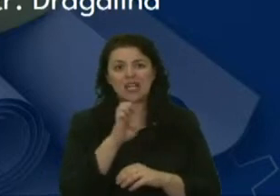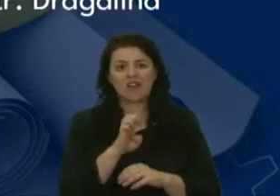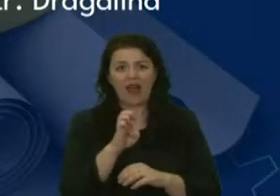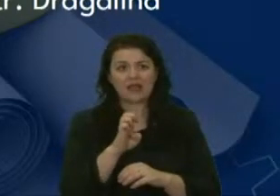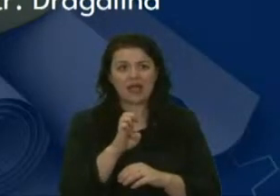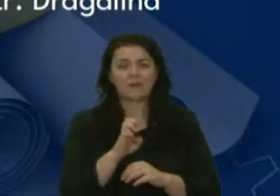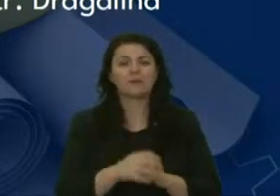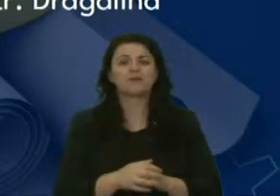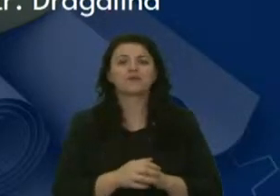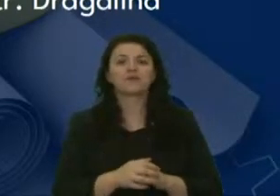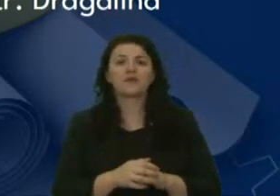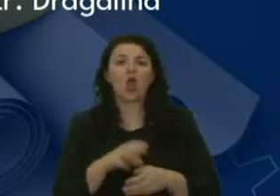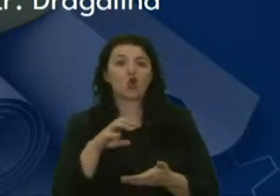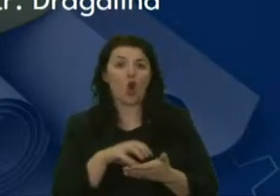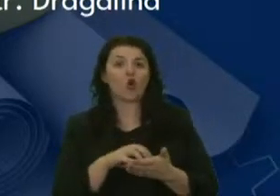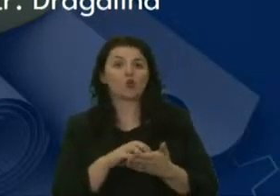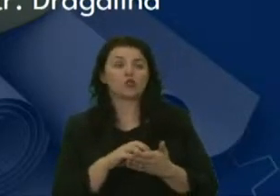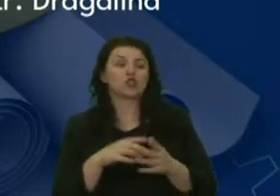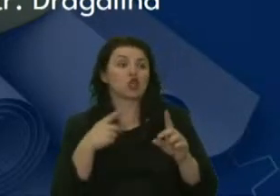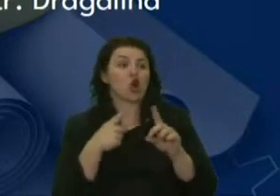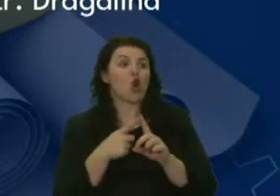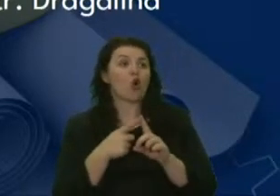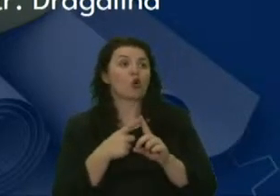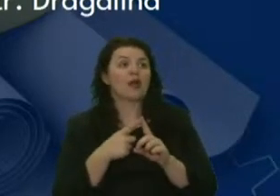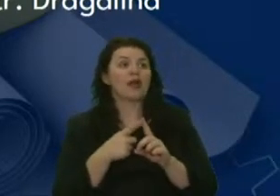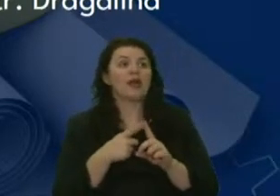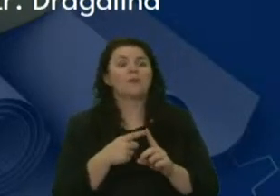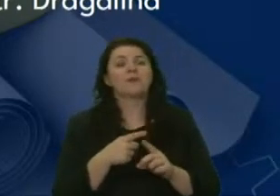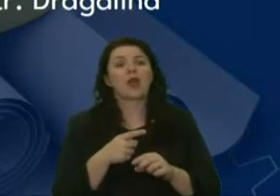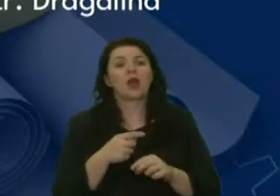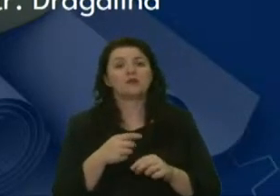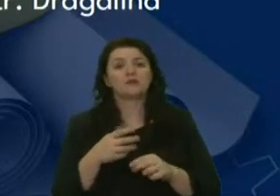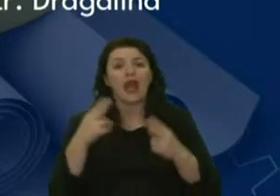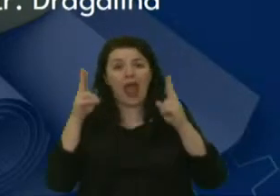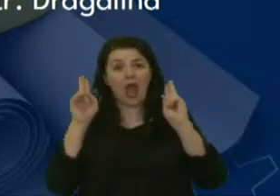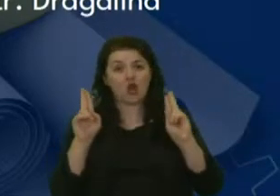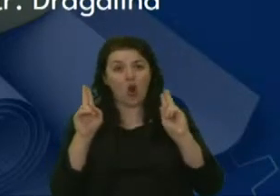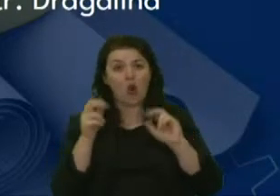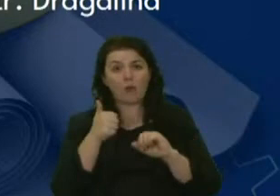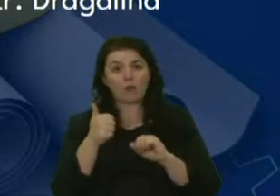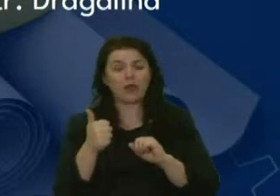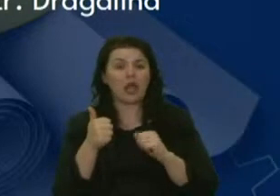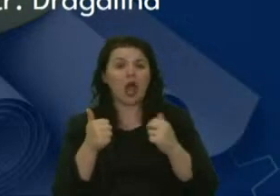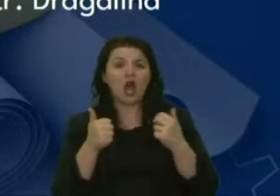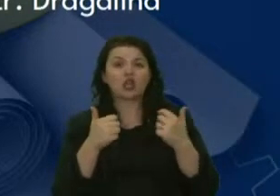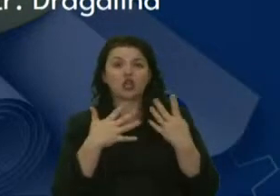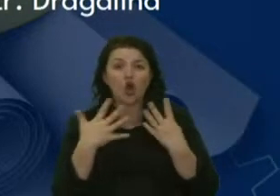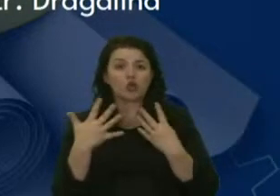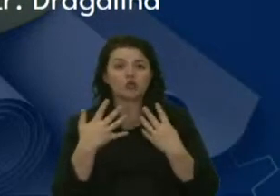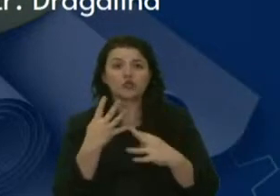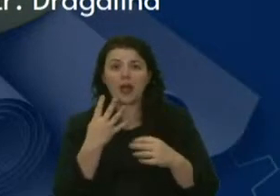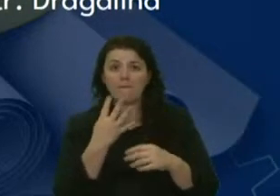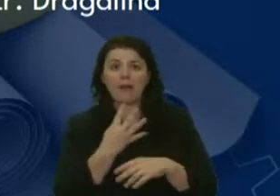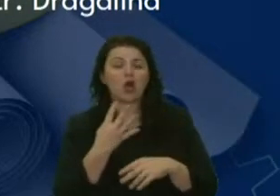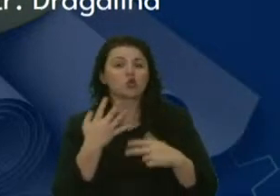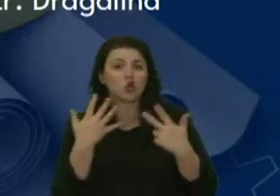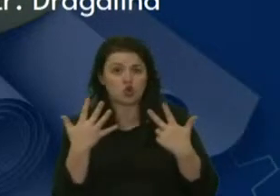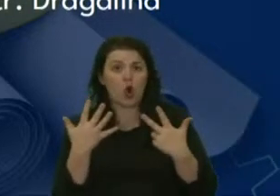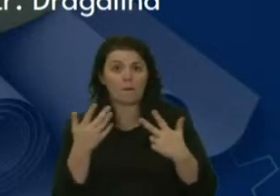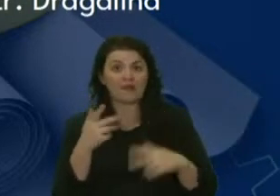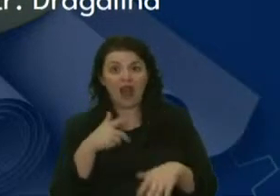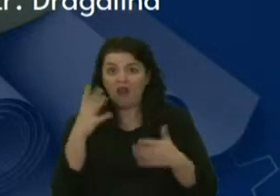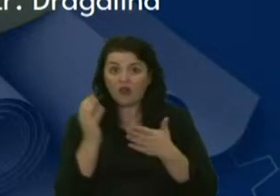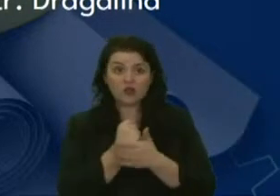numai locul și rolul pe care eroul Revoluției de la 1848 l a avut prin bătălia sa pentru dreptate și